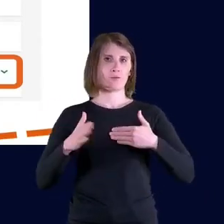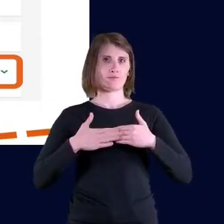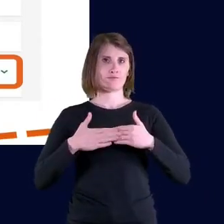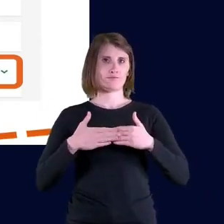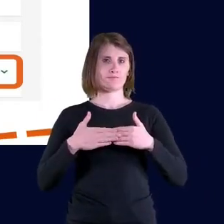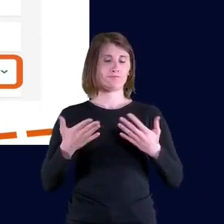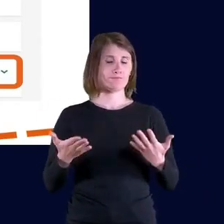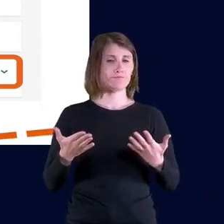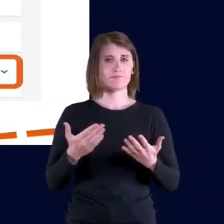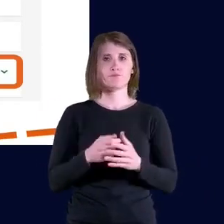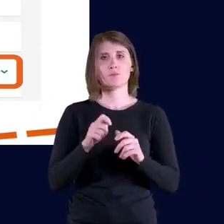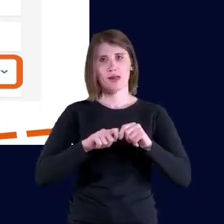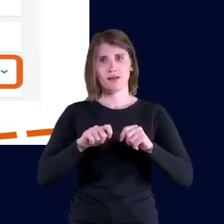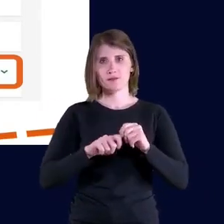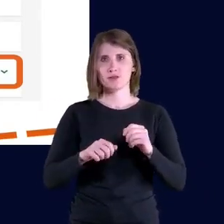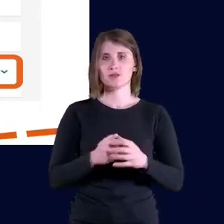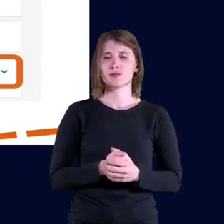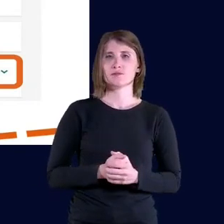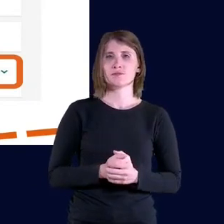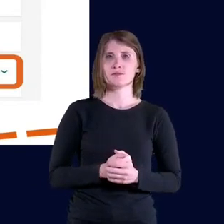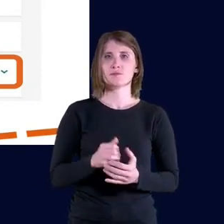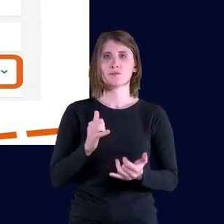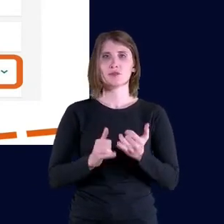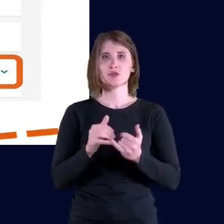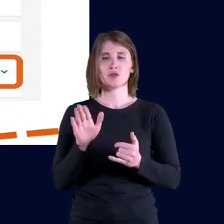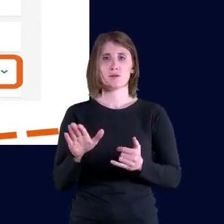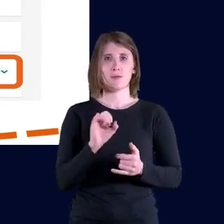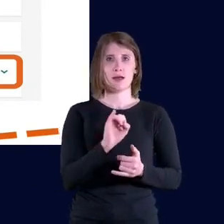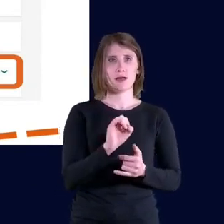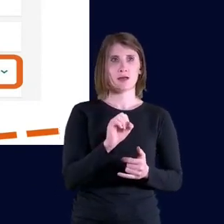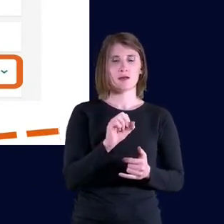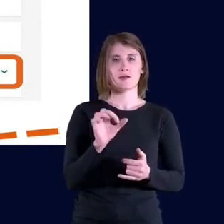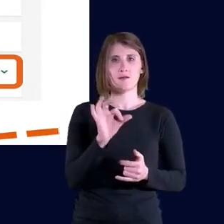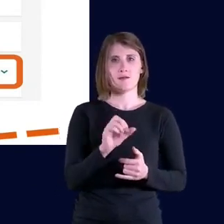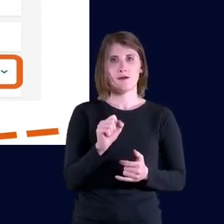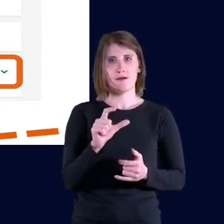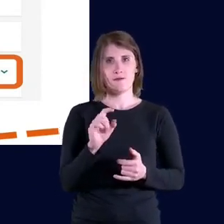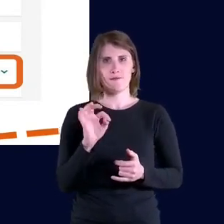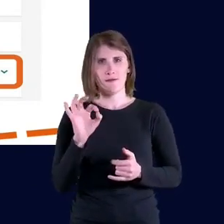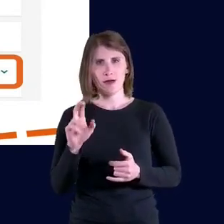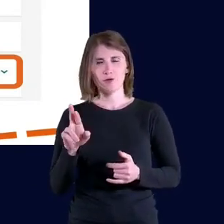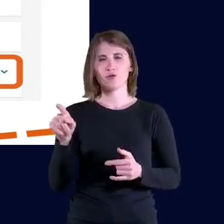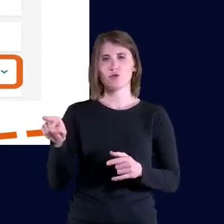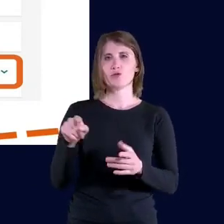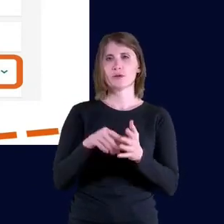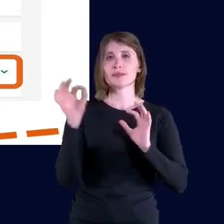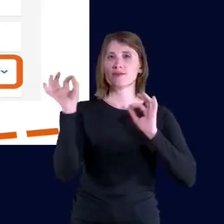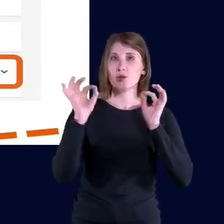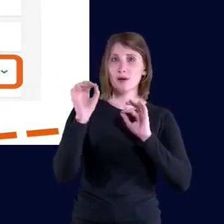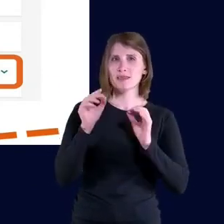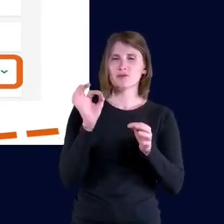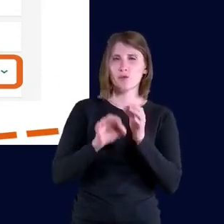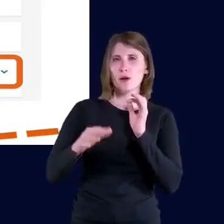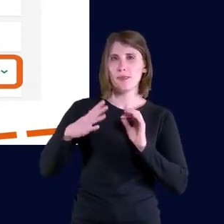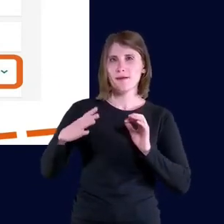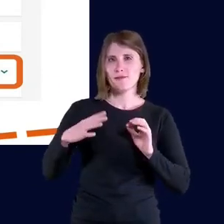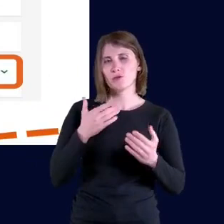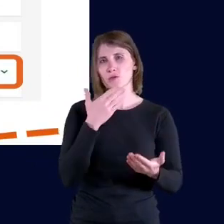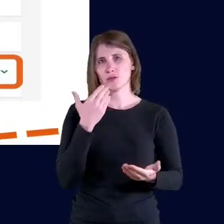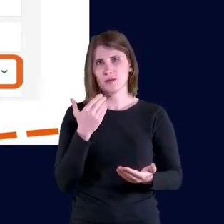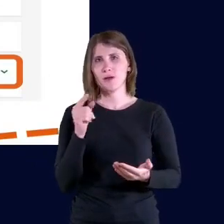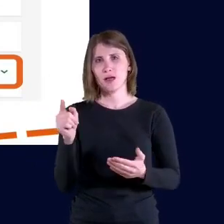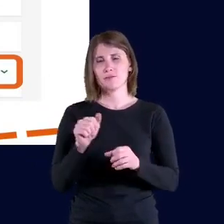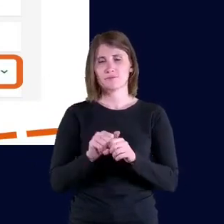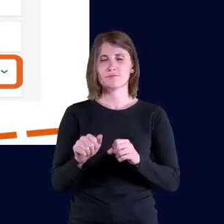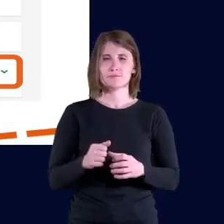posiada Impact Factor tutaj informacje nie o konkretnym wartości ale czy posiada znajdują